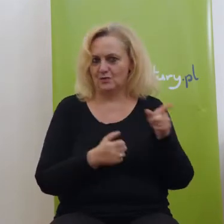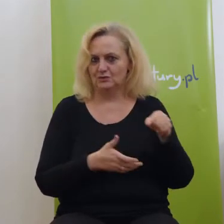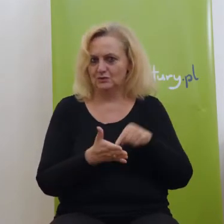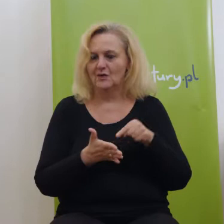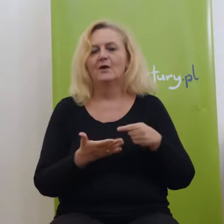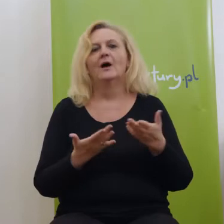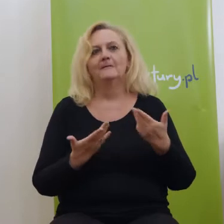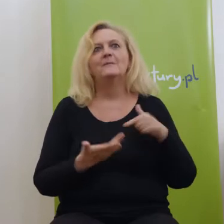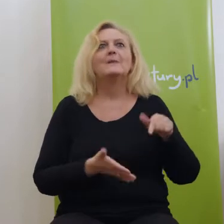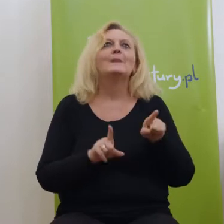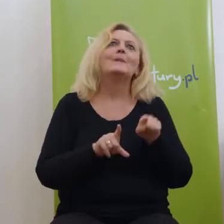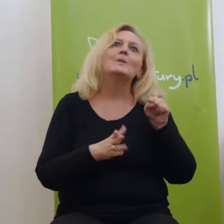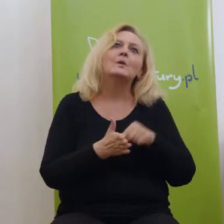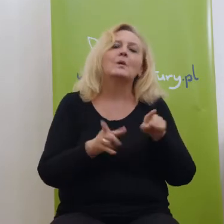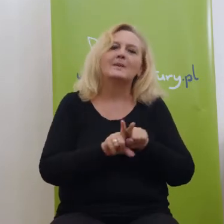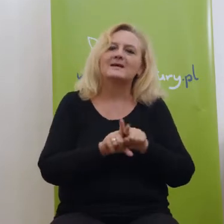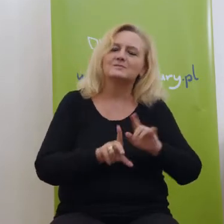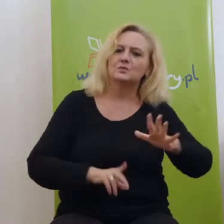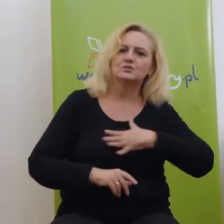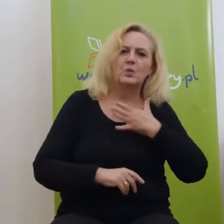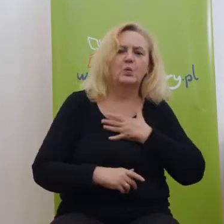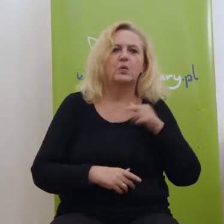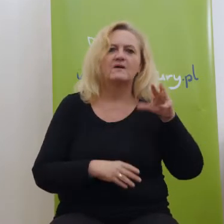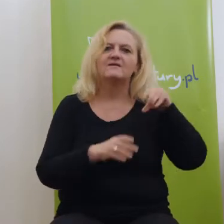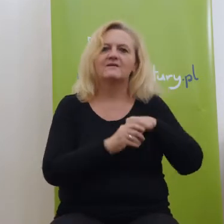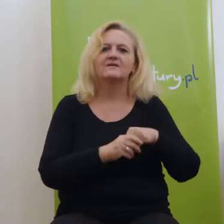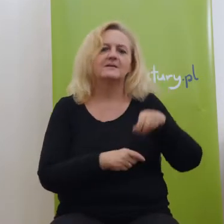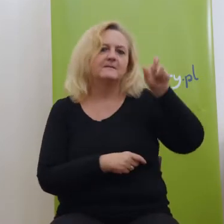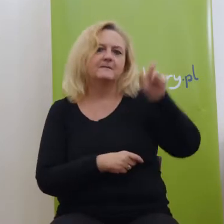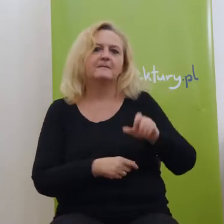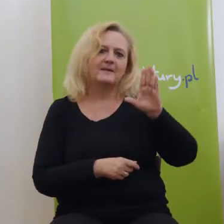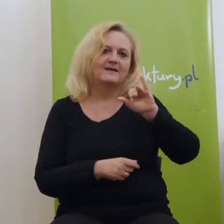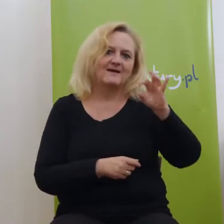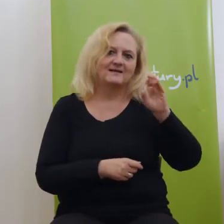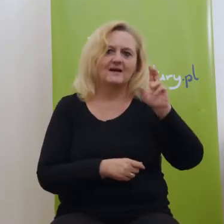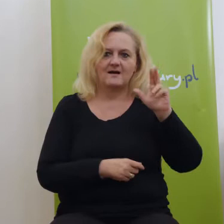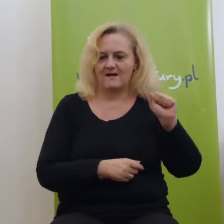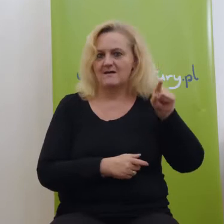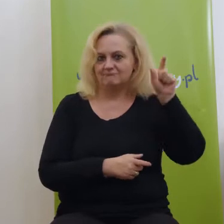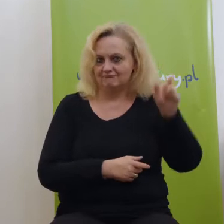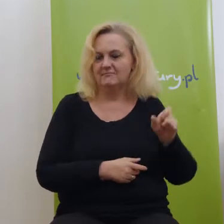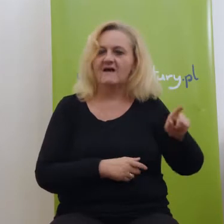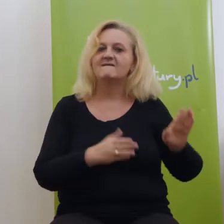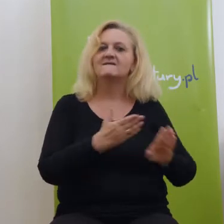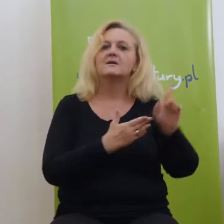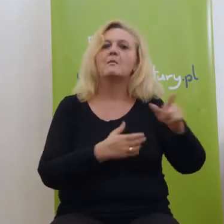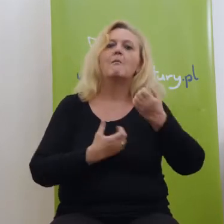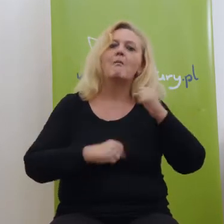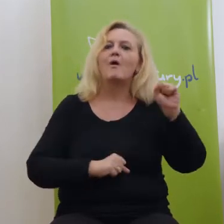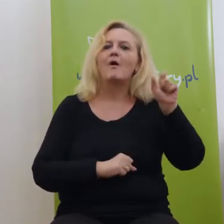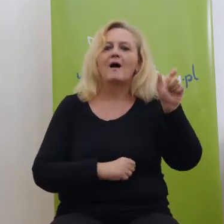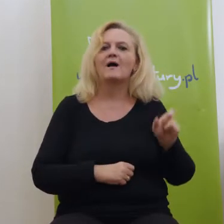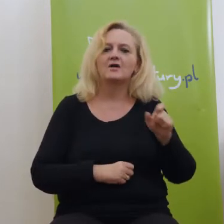do tego wrażenia przyczynia się postać Bejatki. Bejatka, która występuje jako